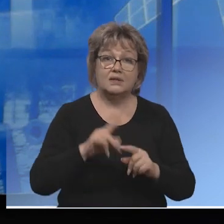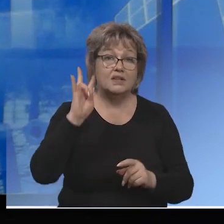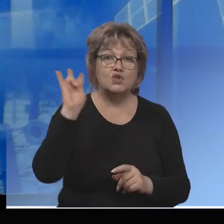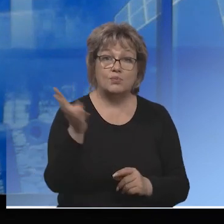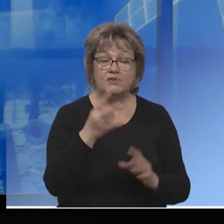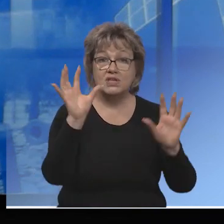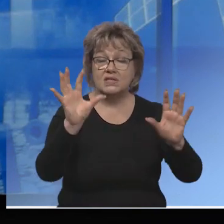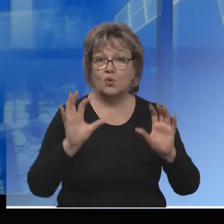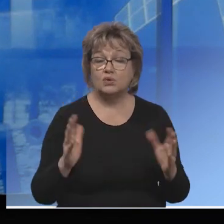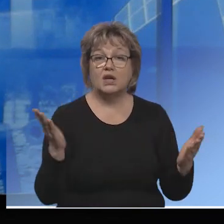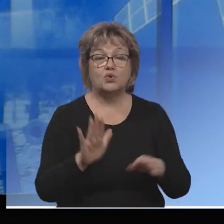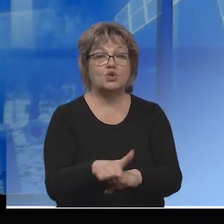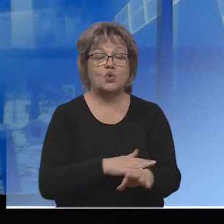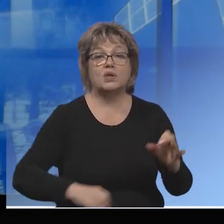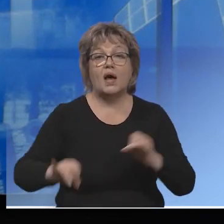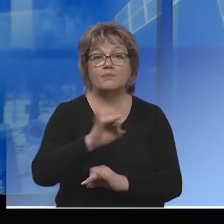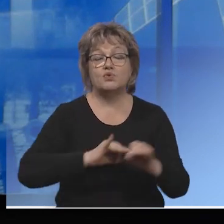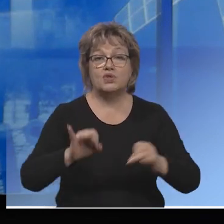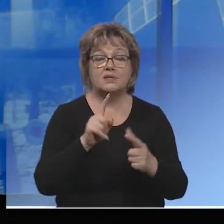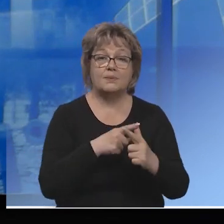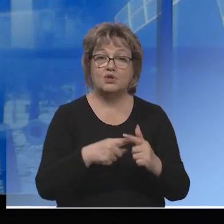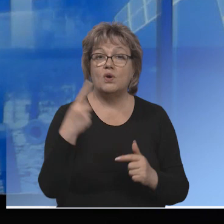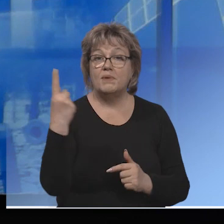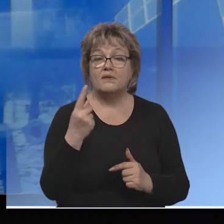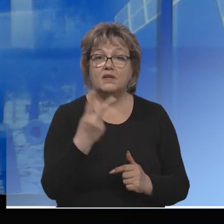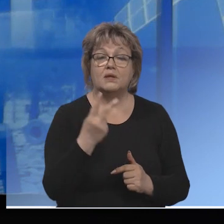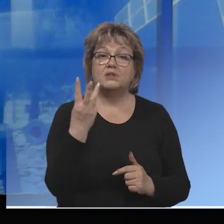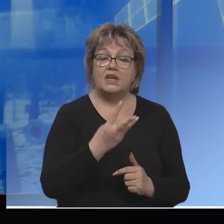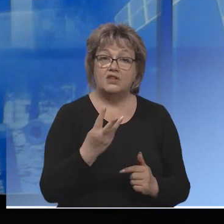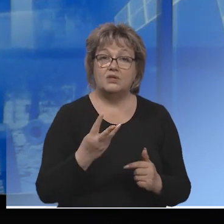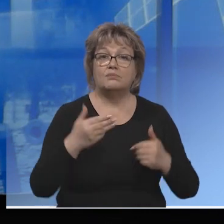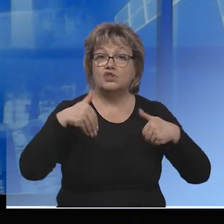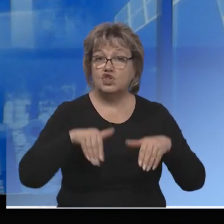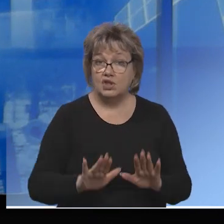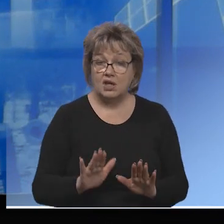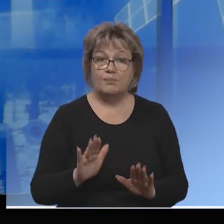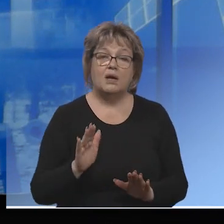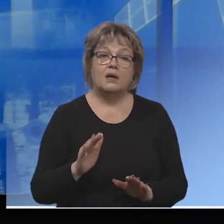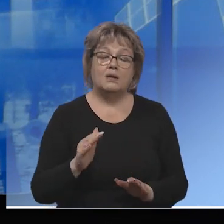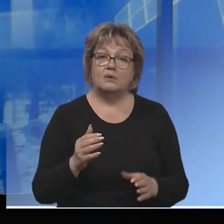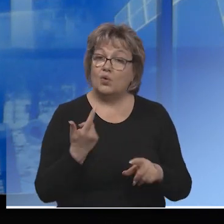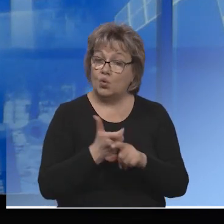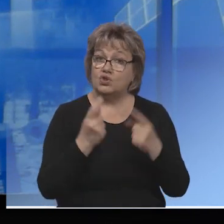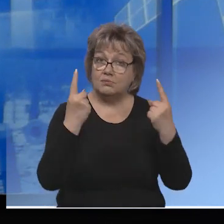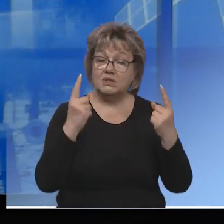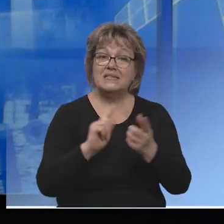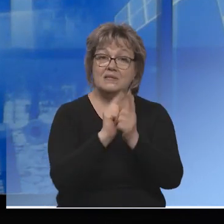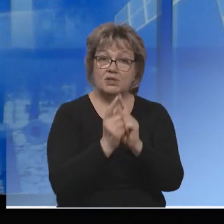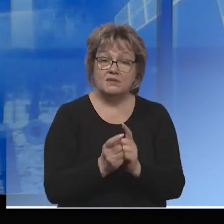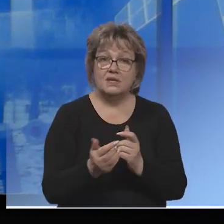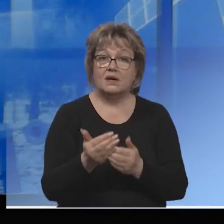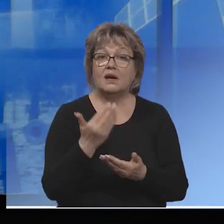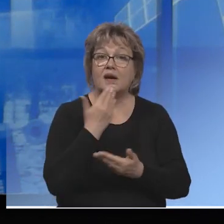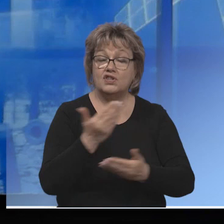нашумевший закон, который долго обсуждался между первым, там, вторым и третьим чтением. Существенно видоизменился к